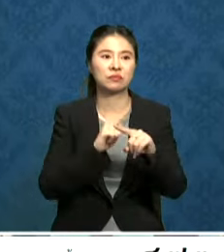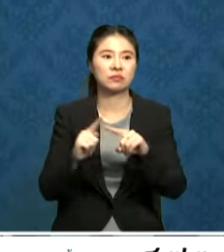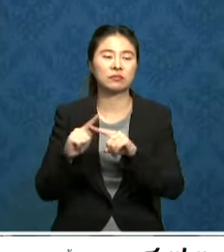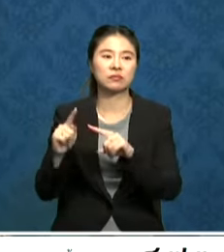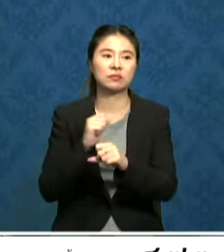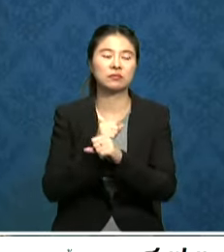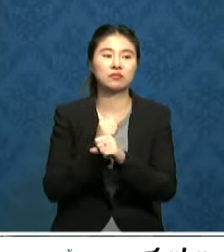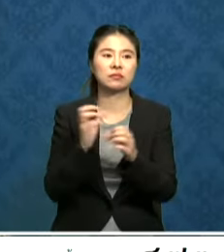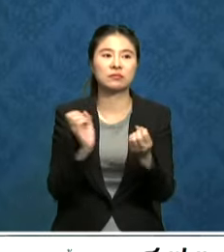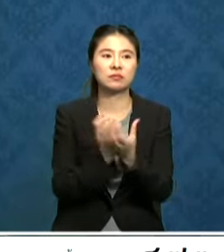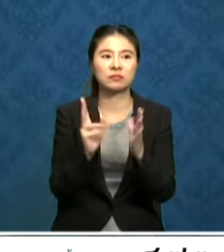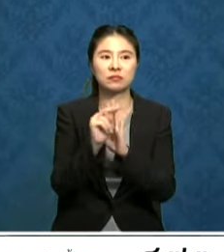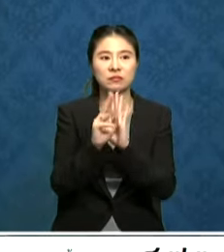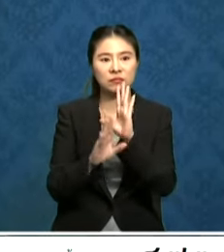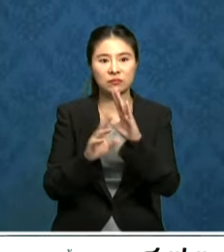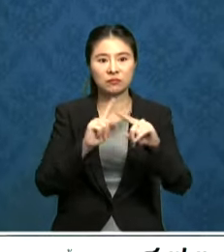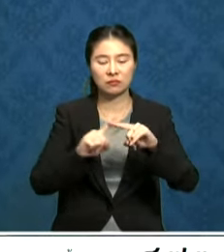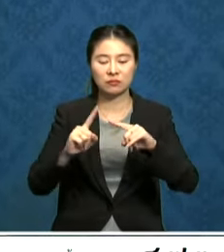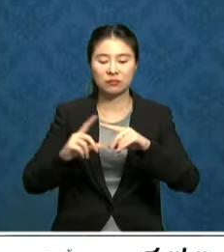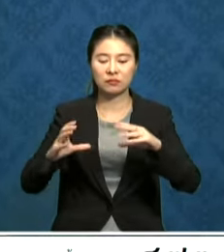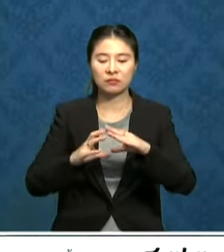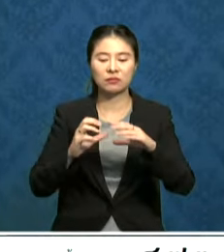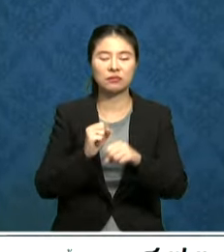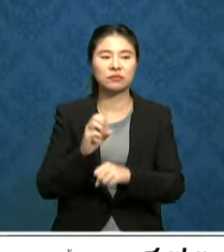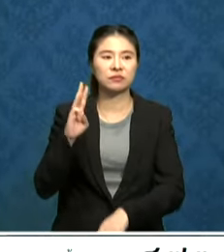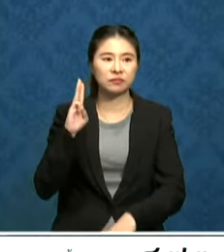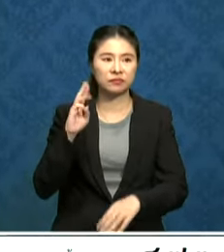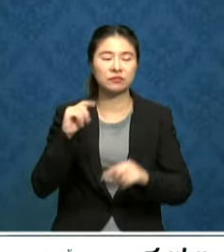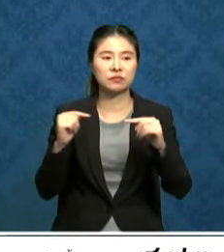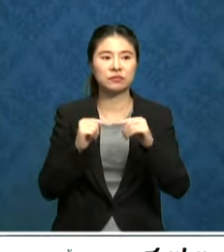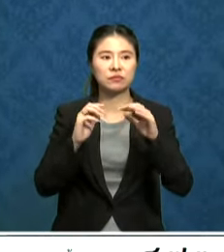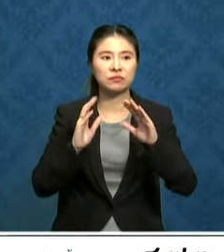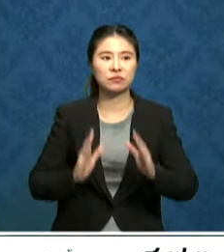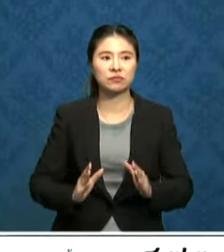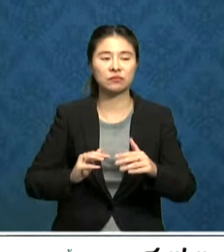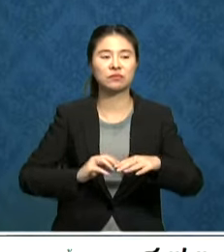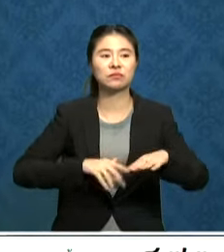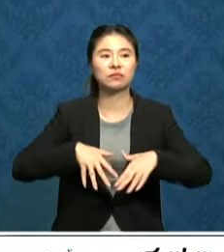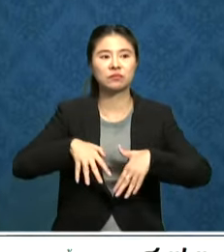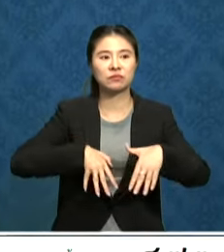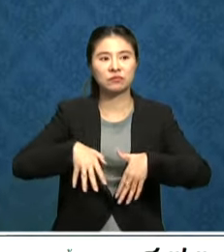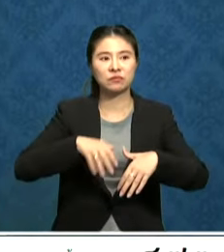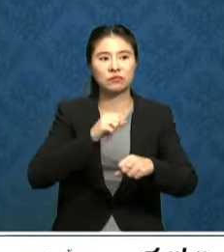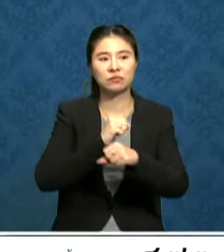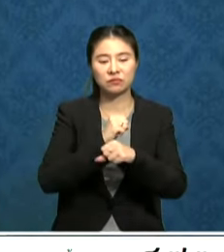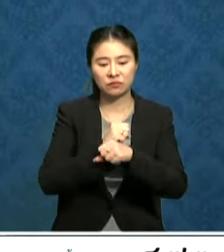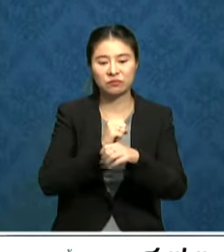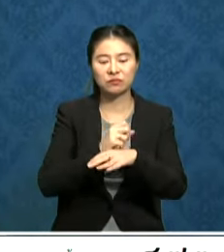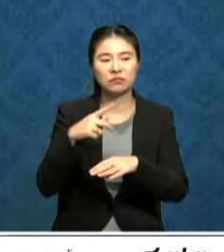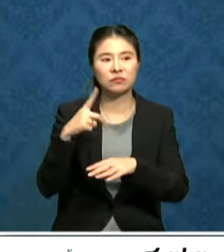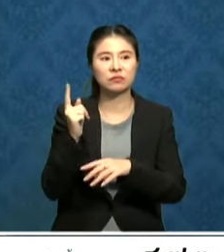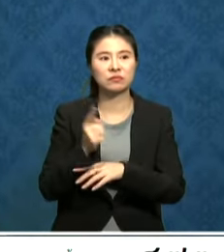นโยบายต่างๆที่นักการเมืองและพรรคการเมืองสัญญาไว้กับพี่น้องประชาชนไม่สามารถที่จะเกิดออกดอกผลได้โดย